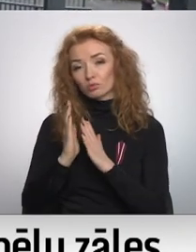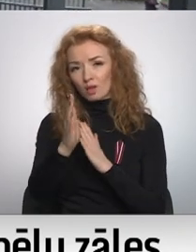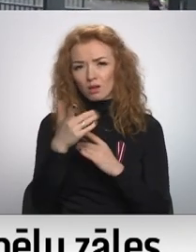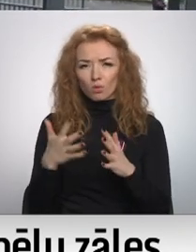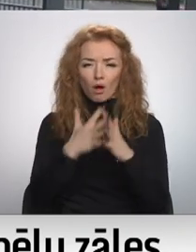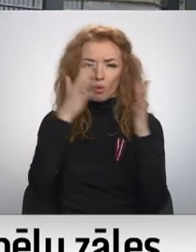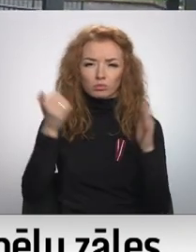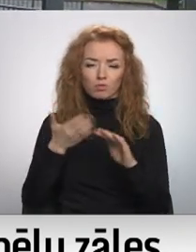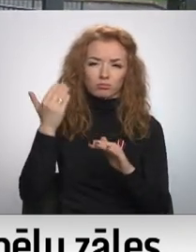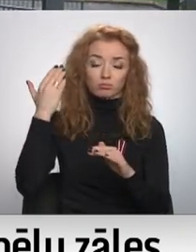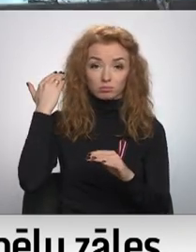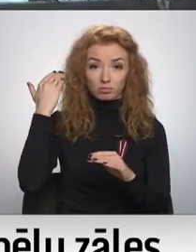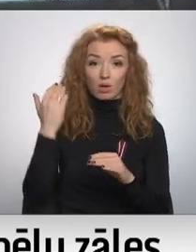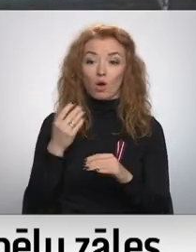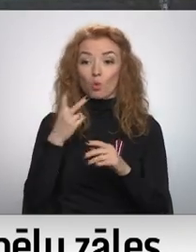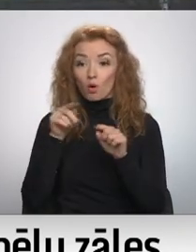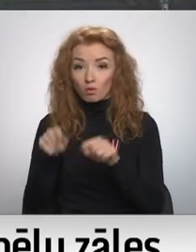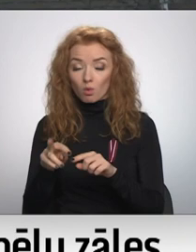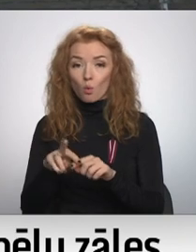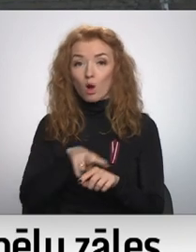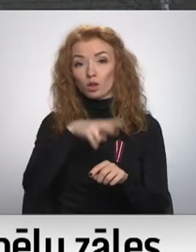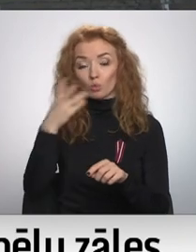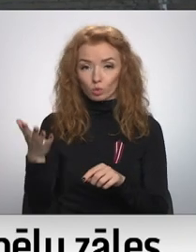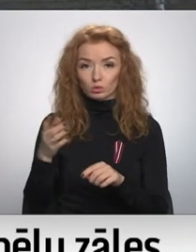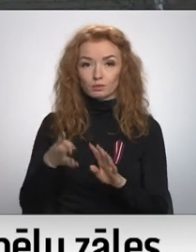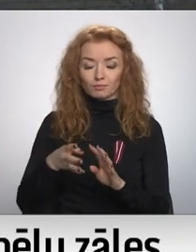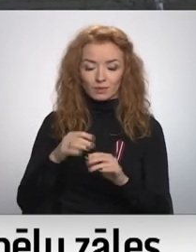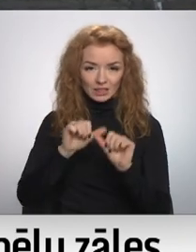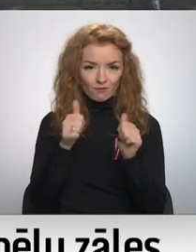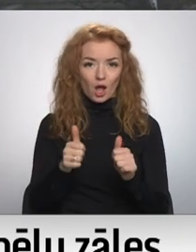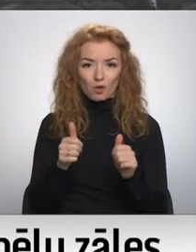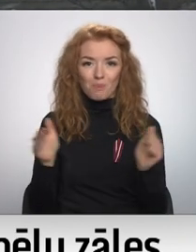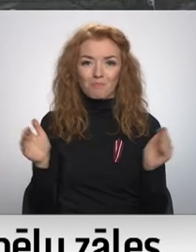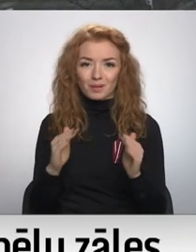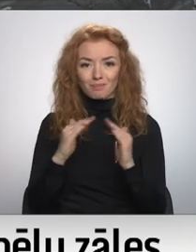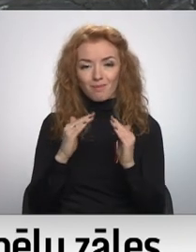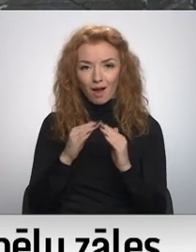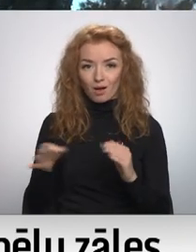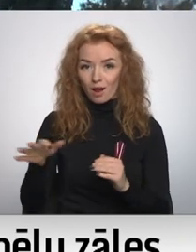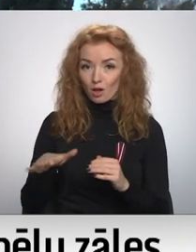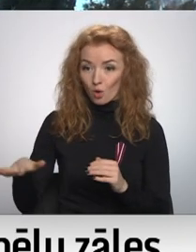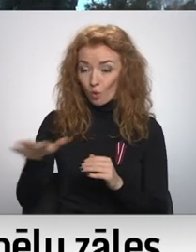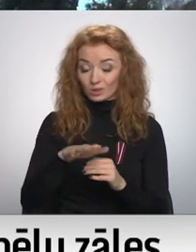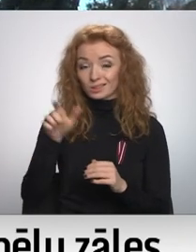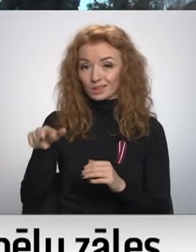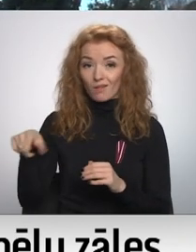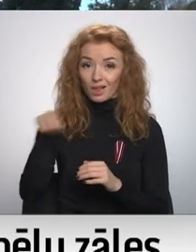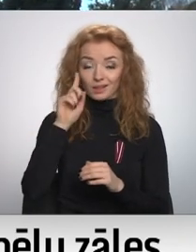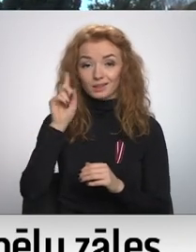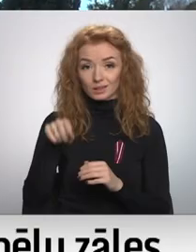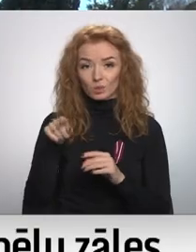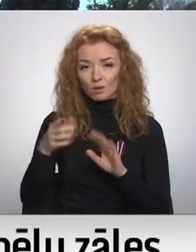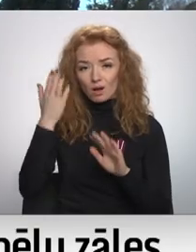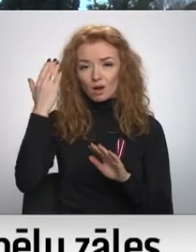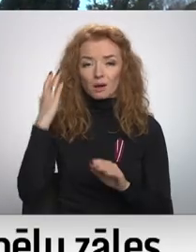gadiem. Šogad laikā uz otru pusi no tās izveidojies daudz stāvu mikrorajons. Uzņēmēji iedzīvotāji šo vietu labi zina, jo kādreiz tur esot